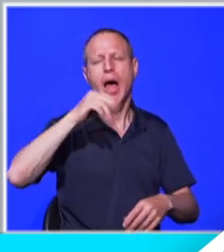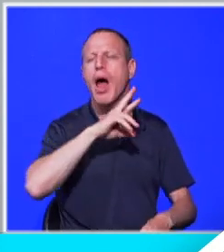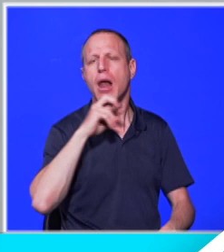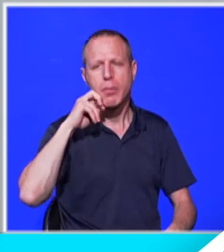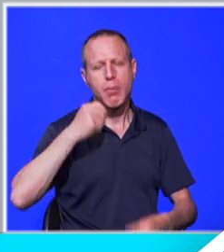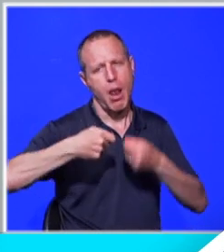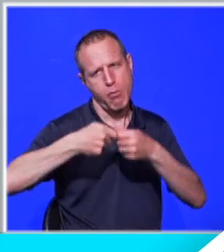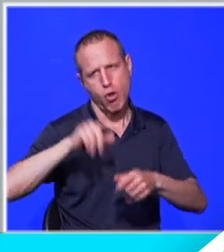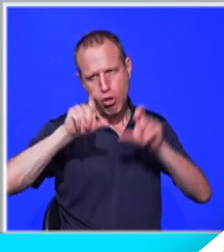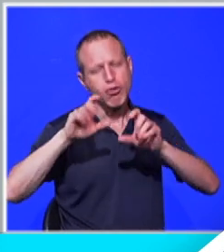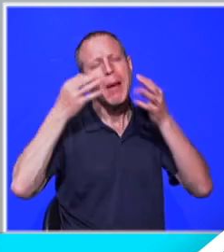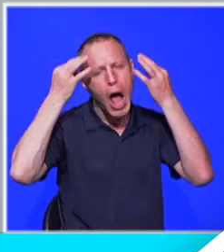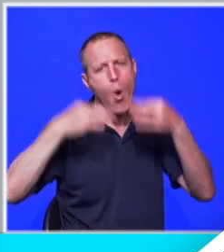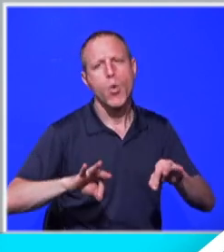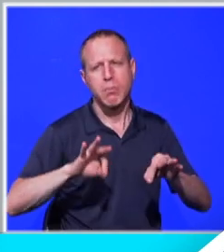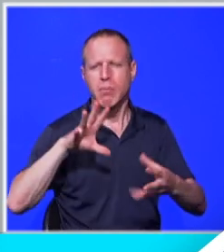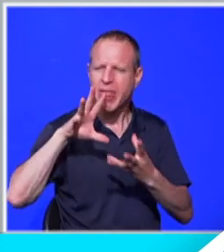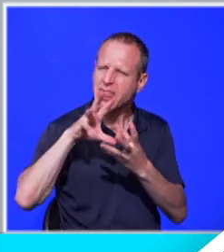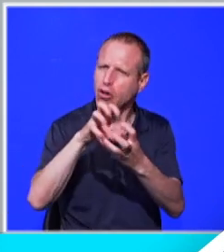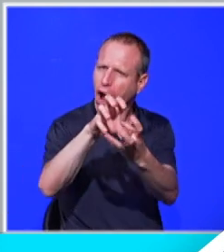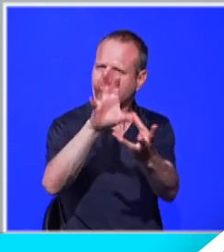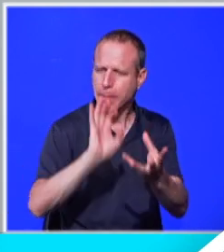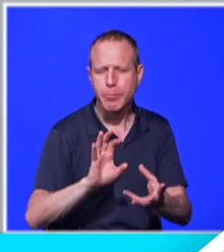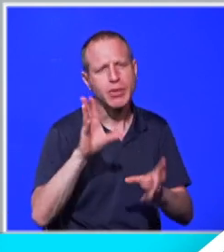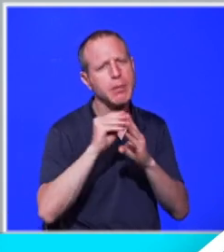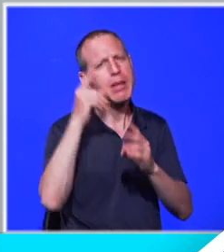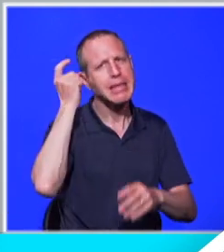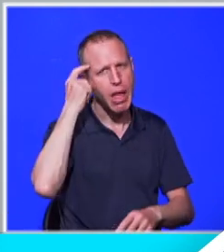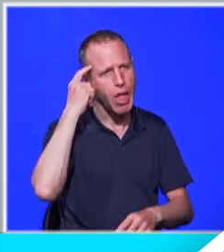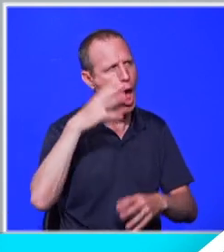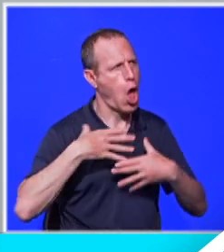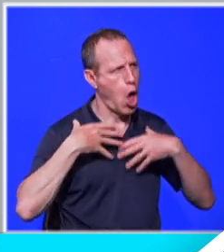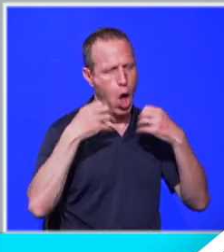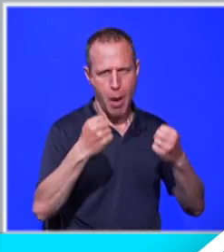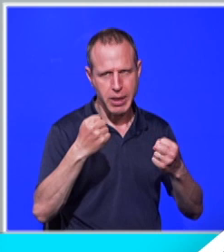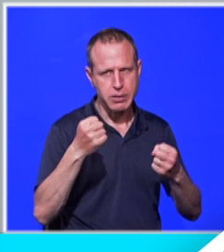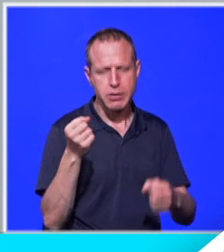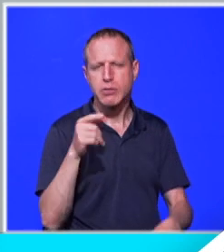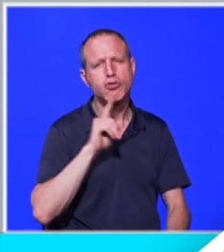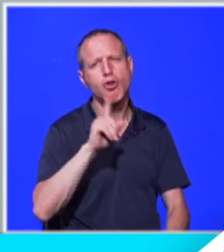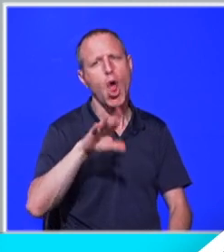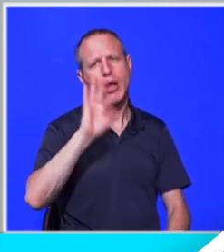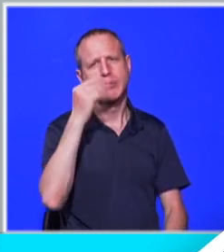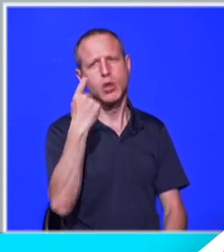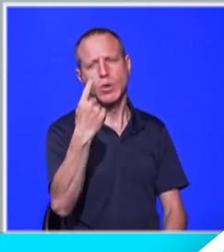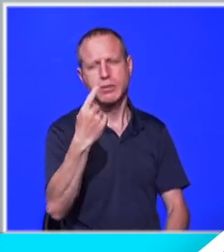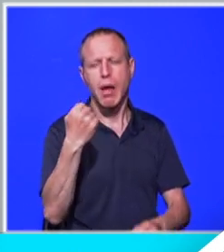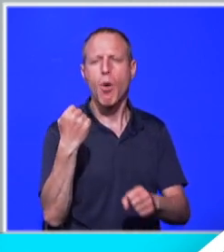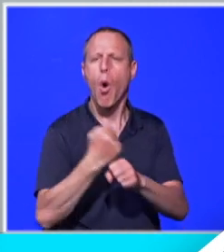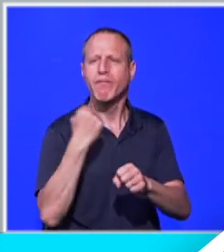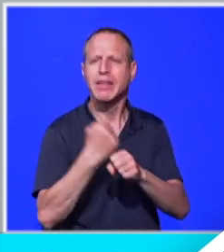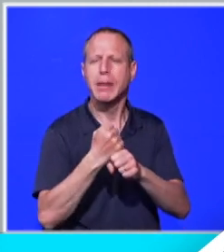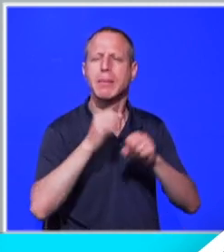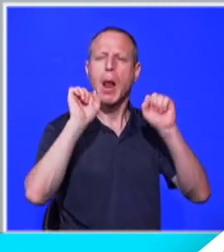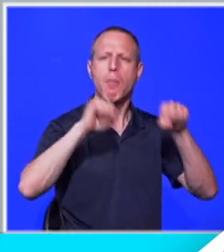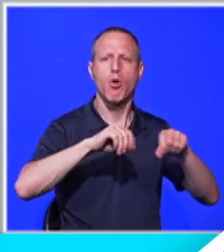אנשים ראויים, נשכניים, עם ידע, אומץ, ושלא ימצאו את עצמם עובדים אצל